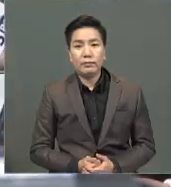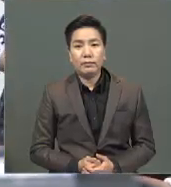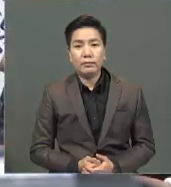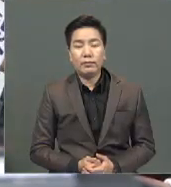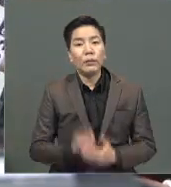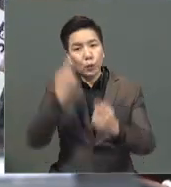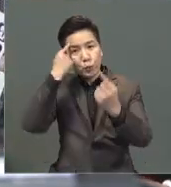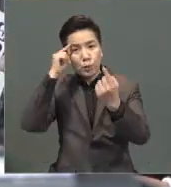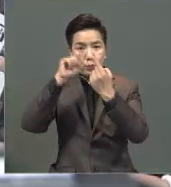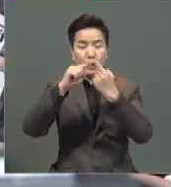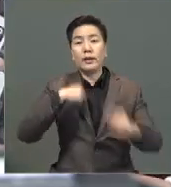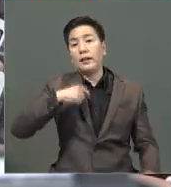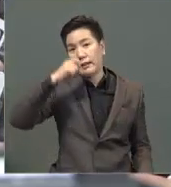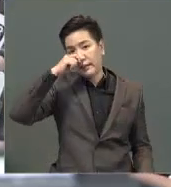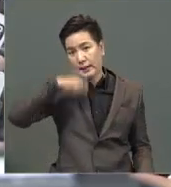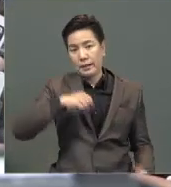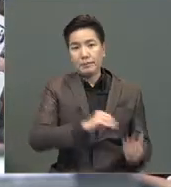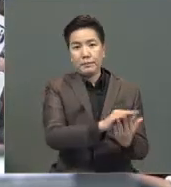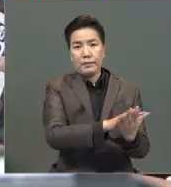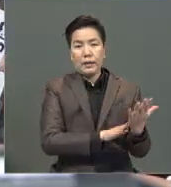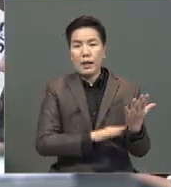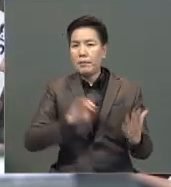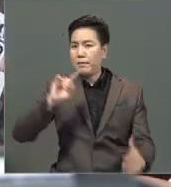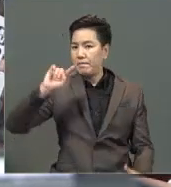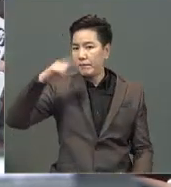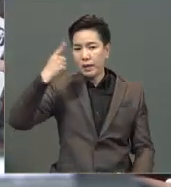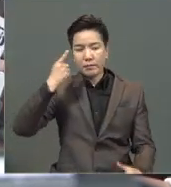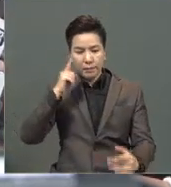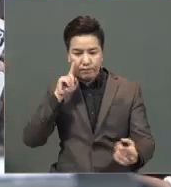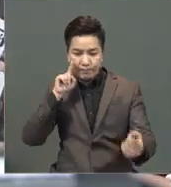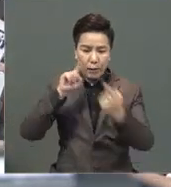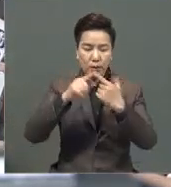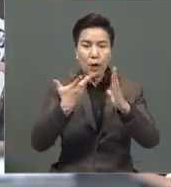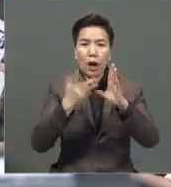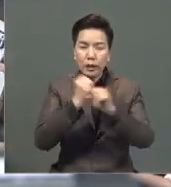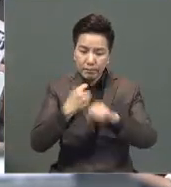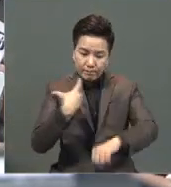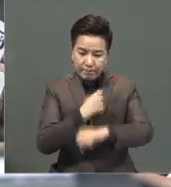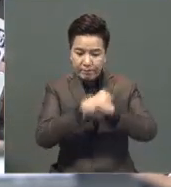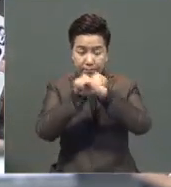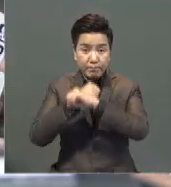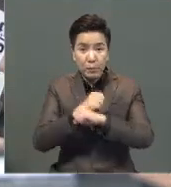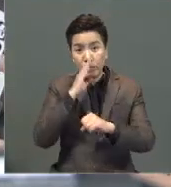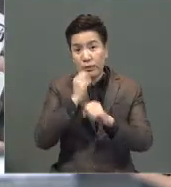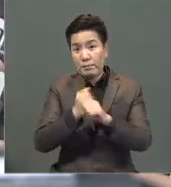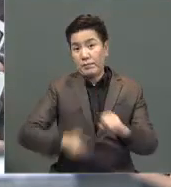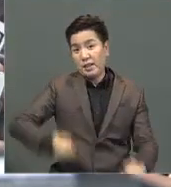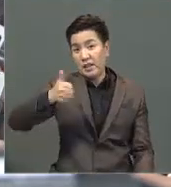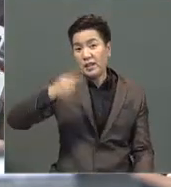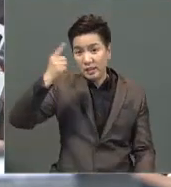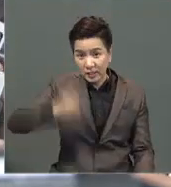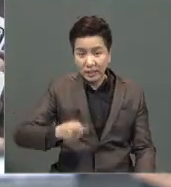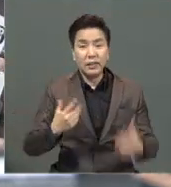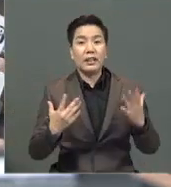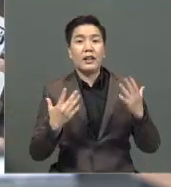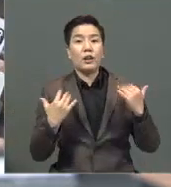ทั่วประเทศไทยต้องเป็นประเทศแรกๆที่เข้าถึงวัคซีนหากมีการค้นพบได้เป็นที่สำเร็จเรียบร้อยซึ่งตอนนี้